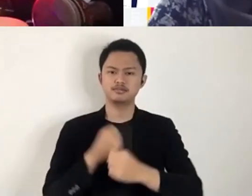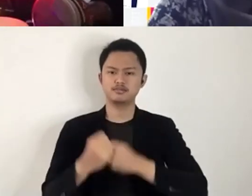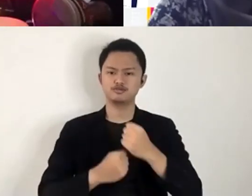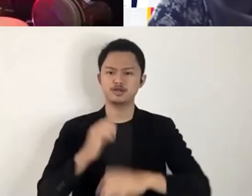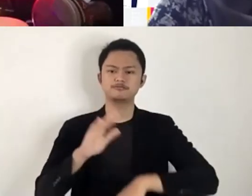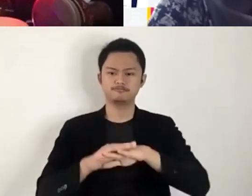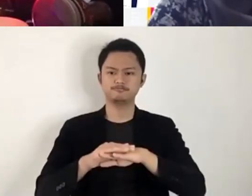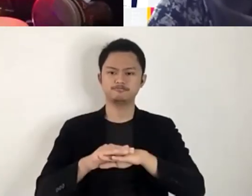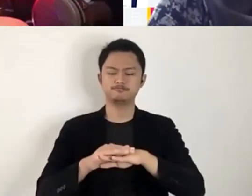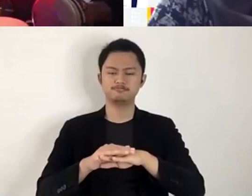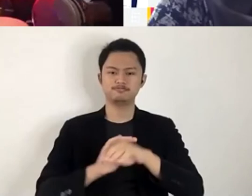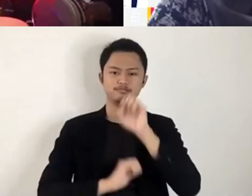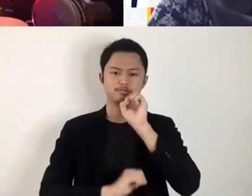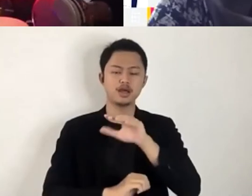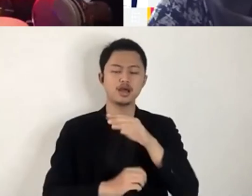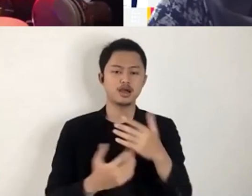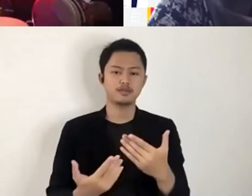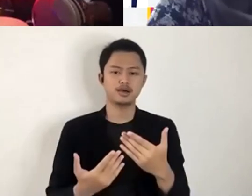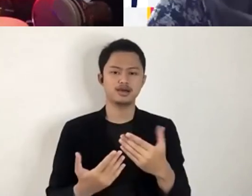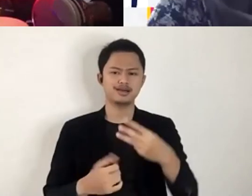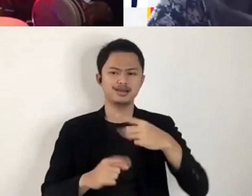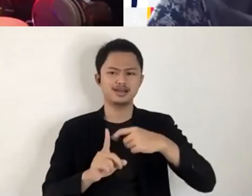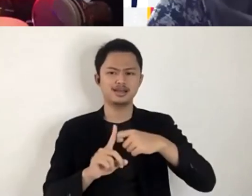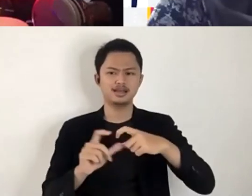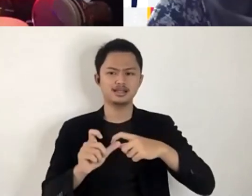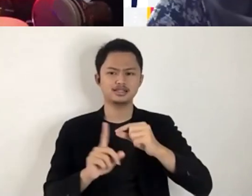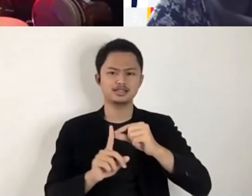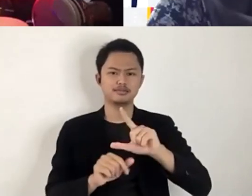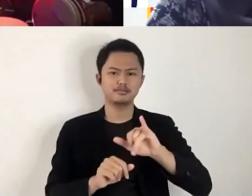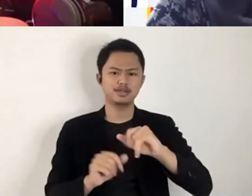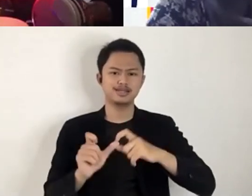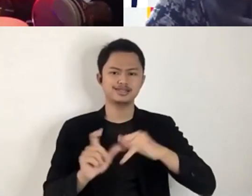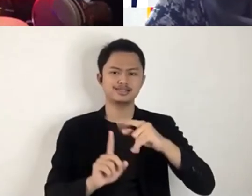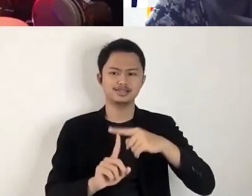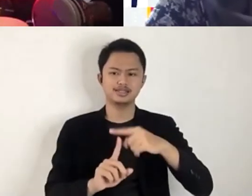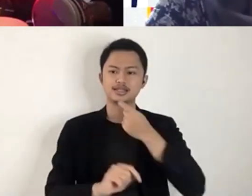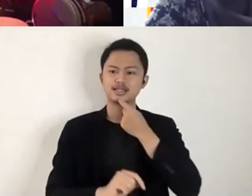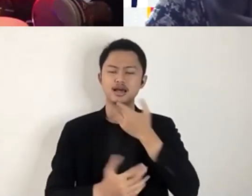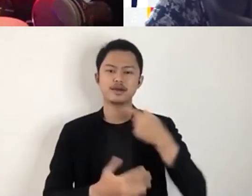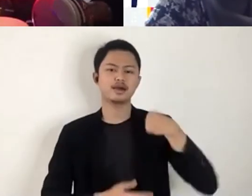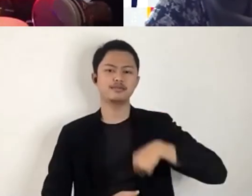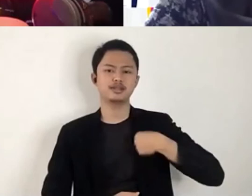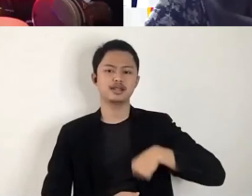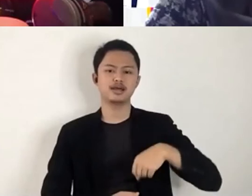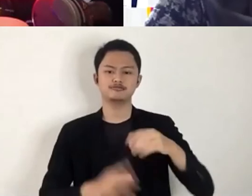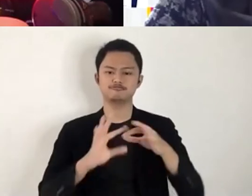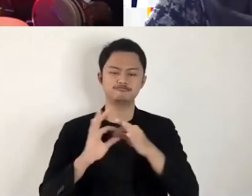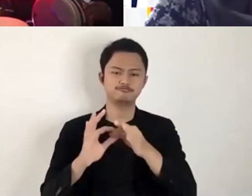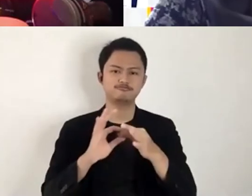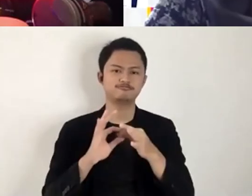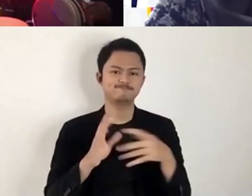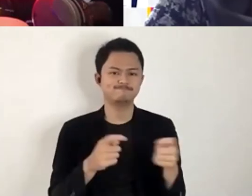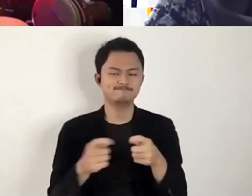Afgan mamanya bekas secara menyebutkan secara eksplisit dan mengenai kemitraan dan kerjasama dan pelibatan masyarakat serta mengatur